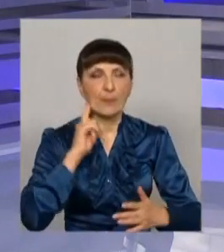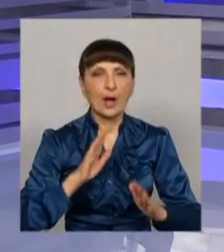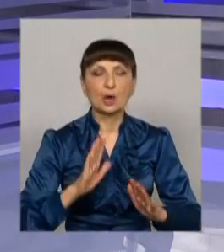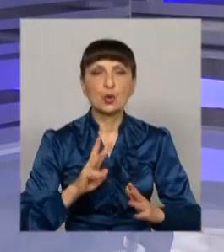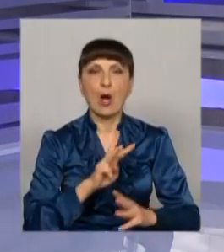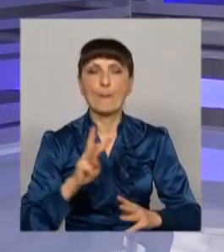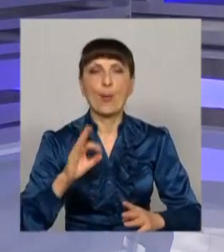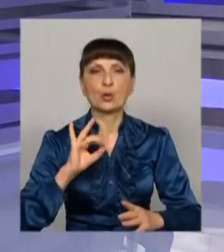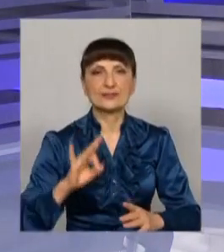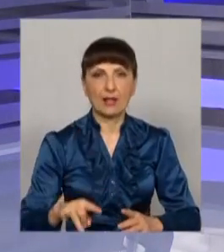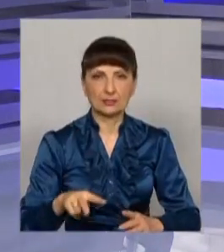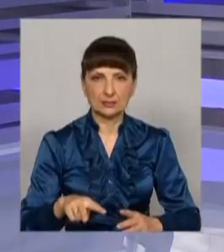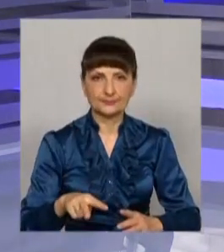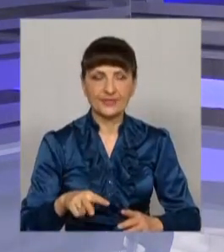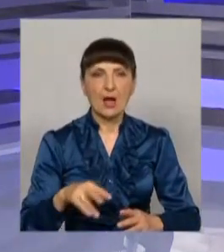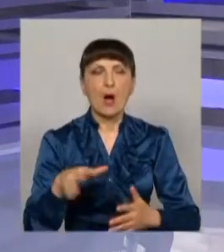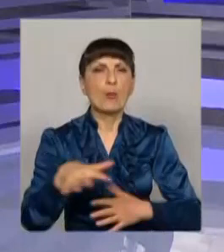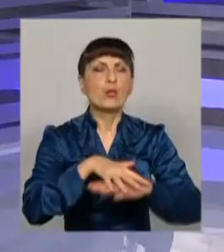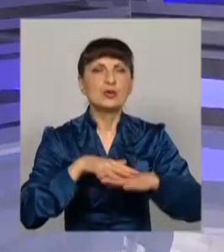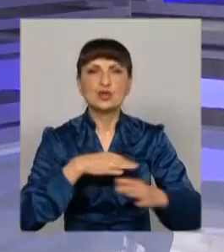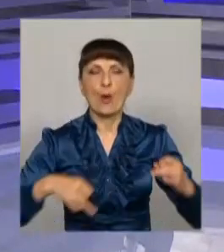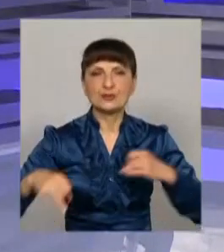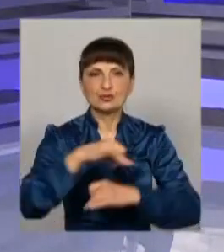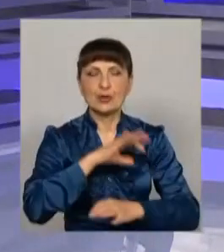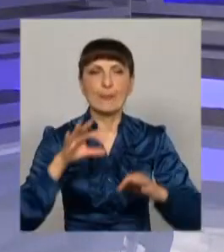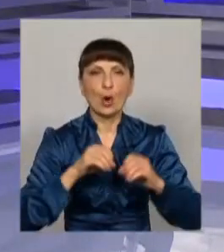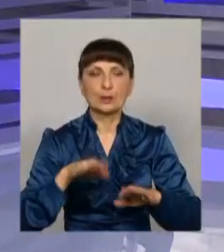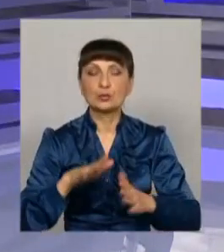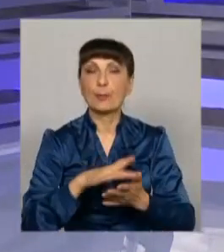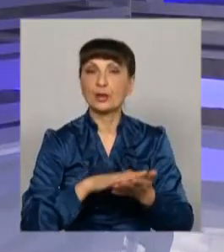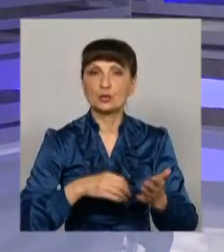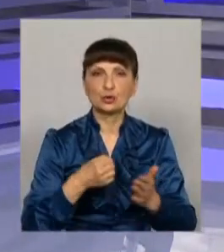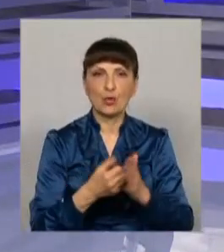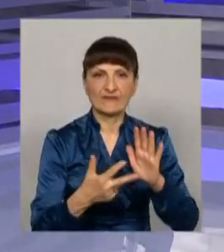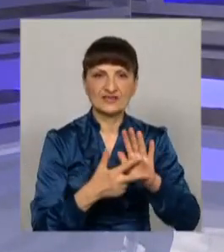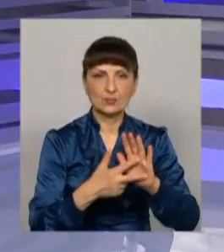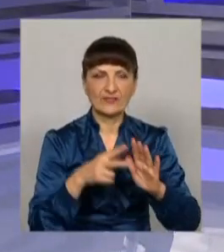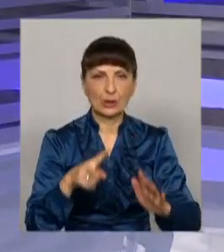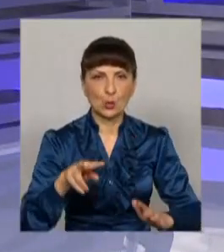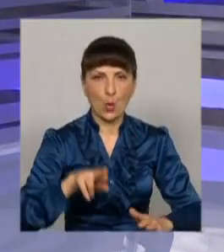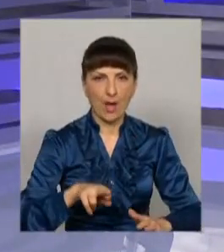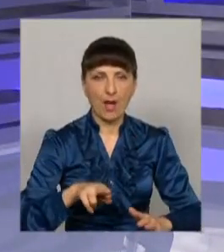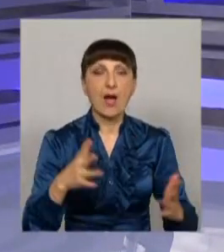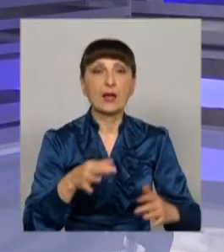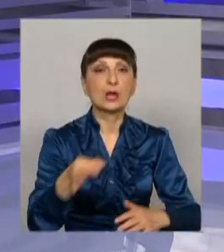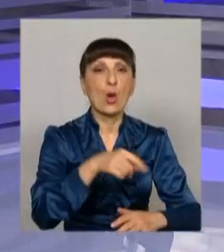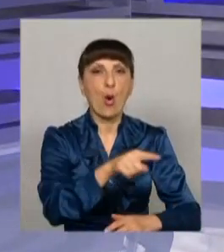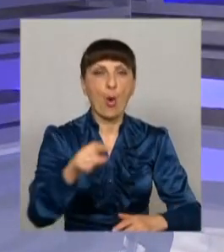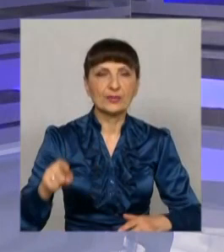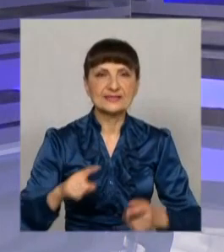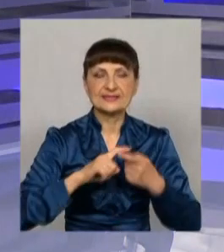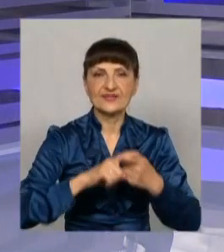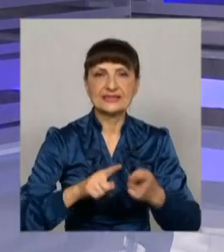портале «Открытый НПА». Публичные обсуждения проекта продолжатся до 8 июля. Какие области может